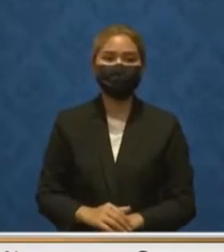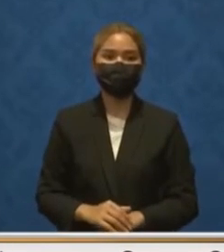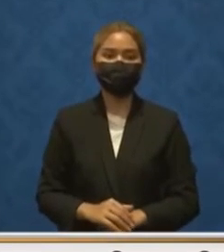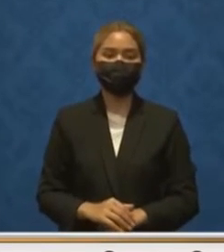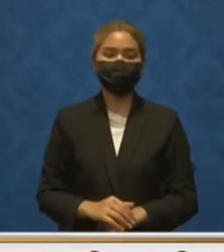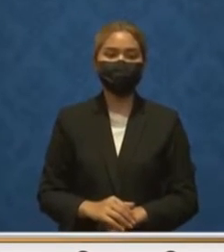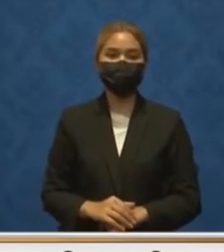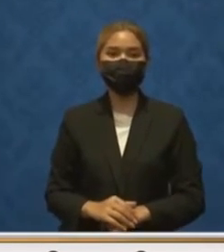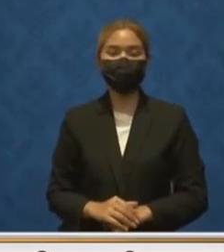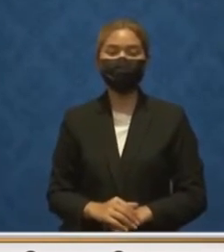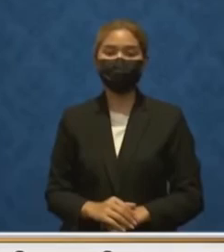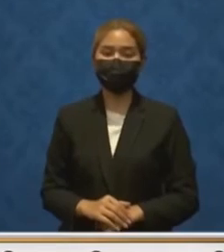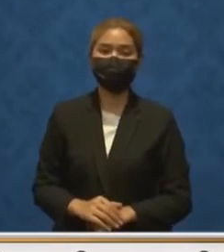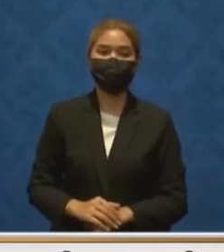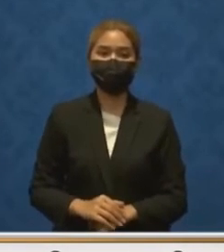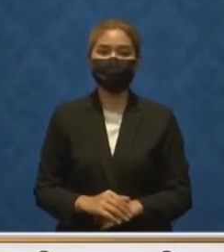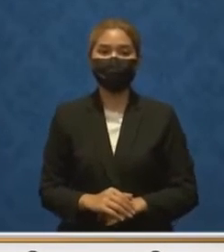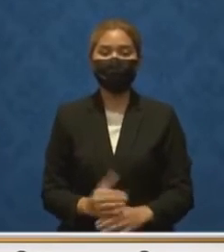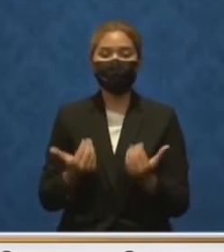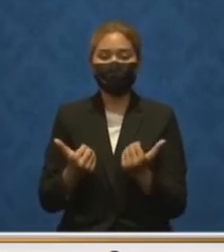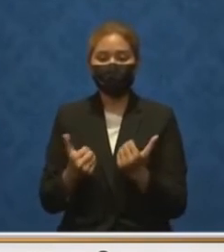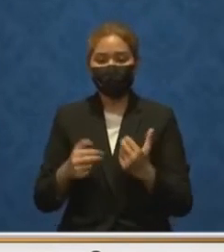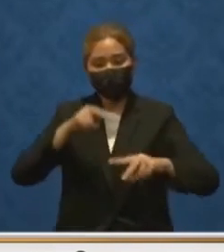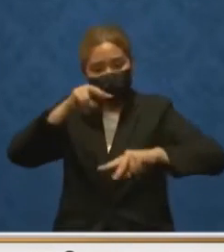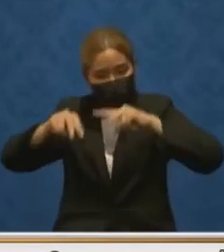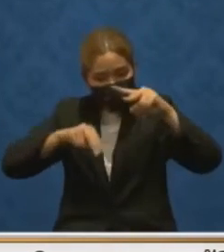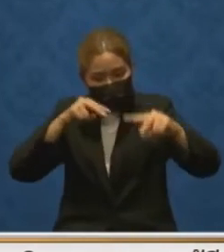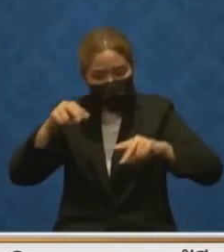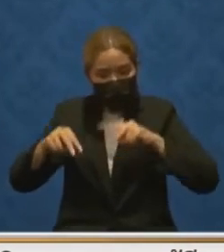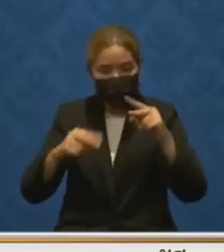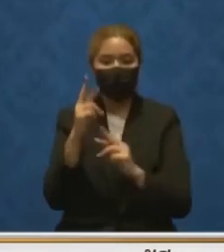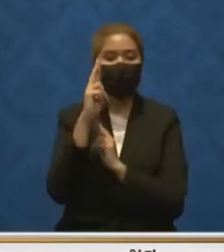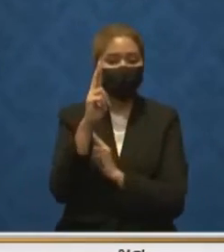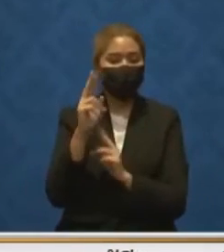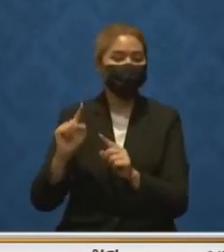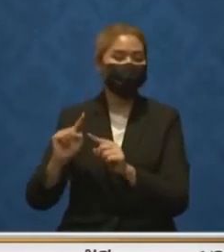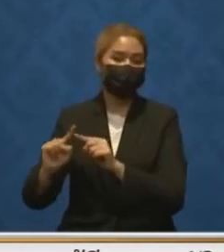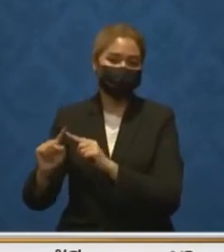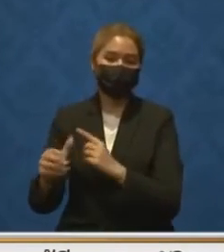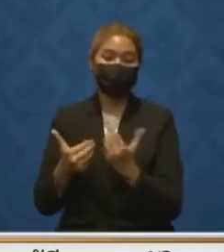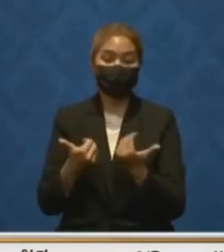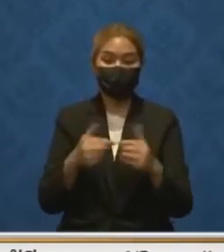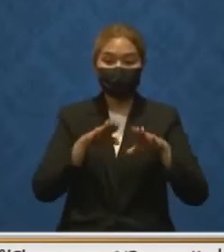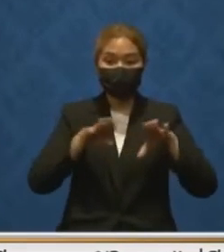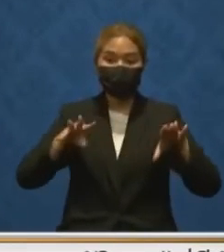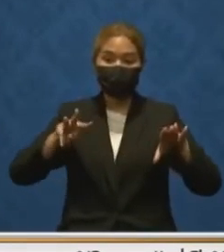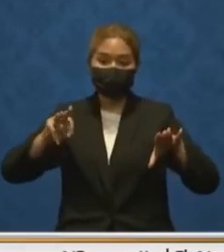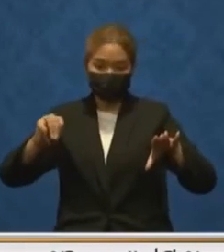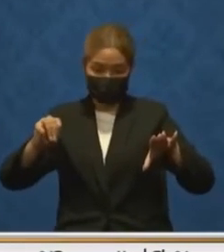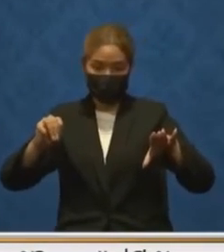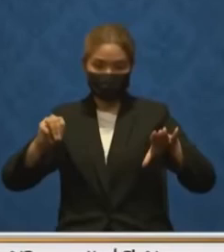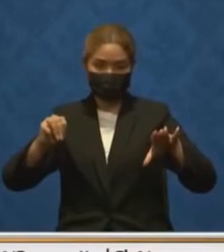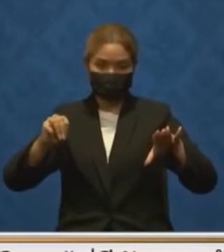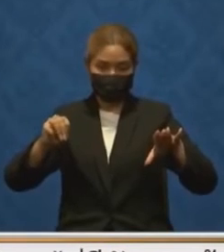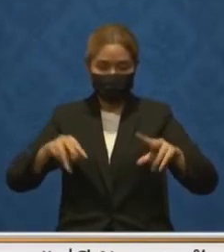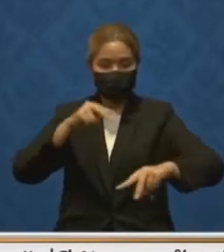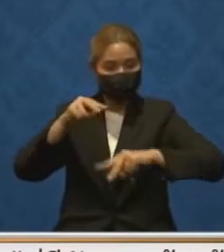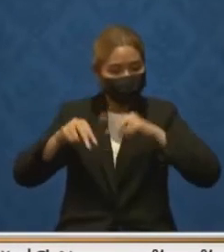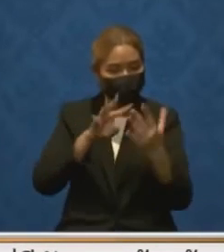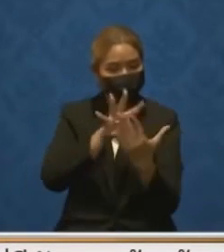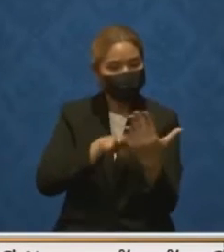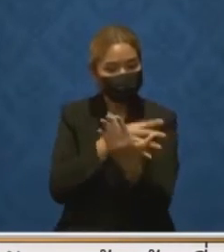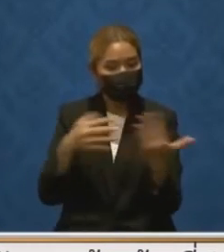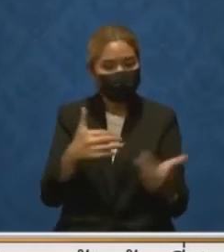่ผมก็สั่งการให้มีการเฝ้าระวังและจากมนธาการทเราเร่งรฐการส่งออกอย่ที่กลาบเรีนนส